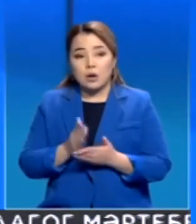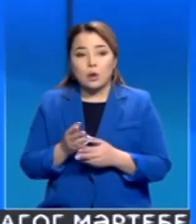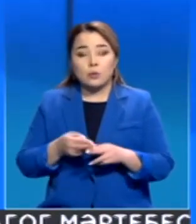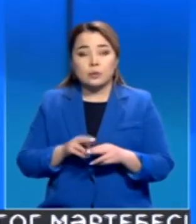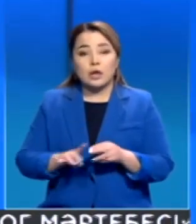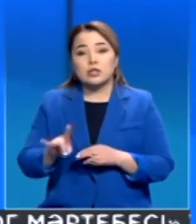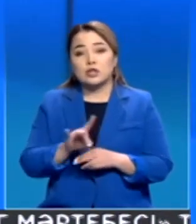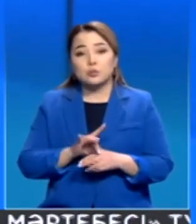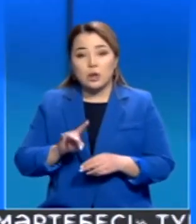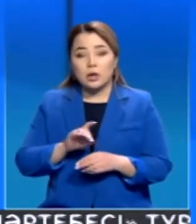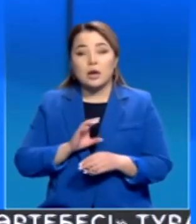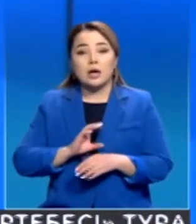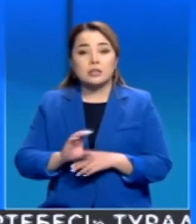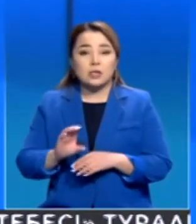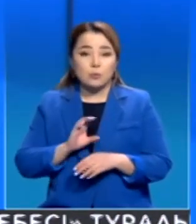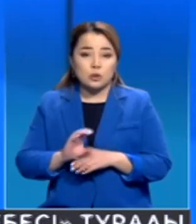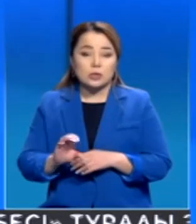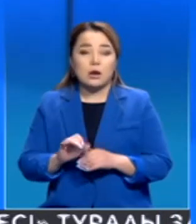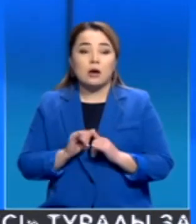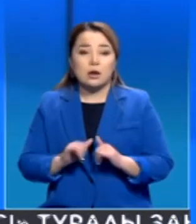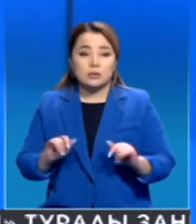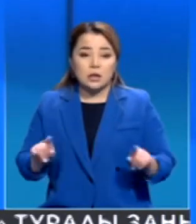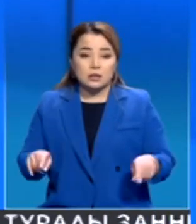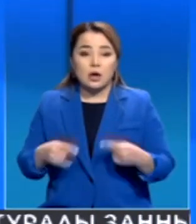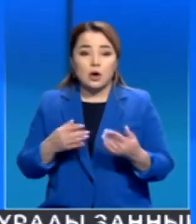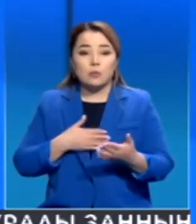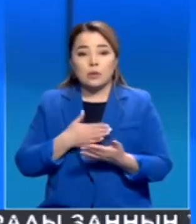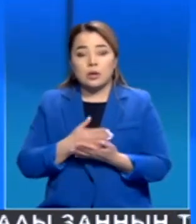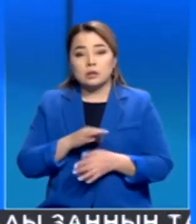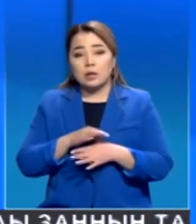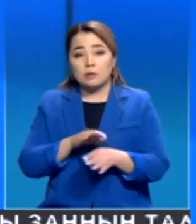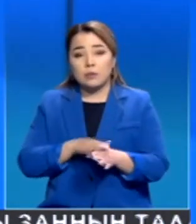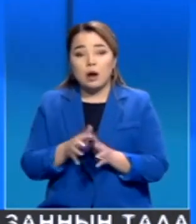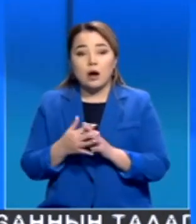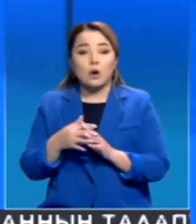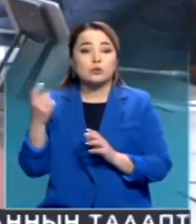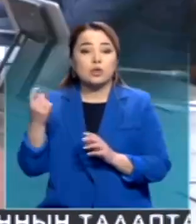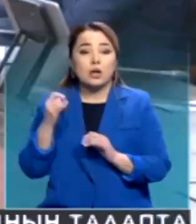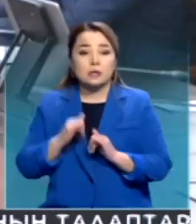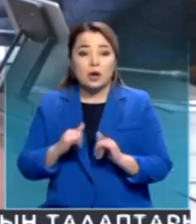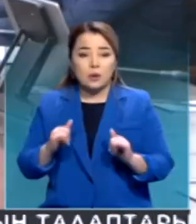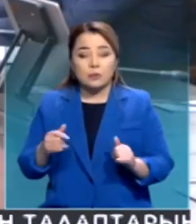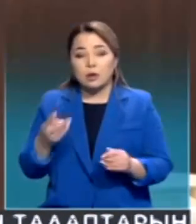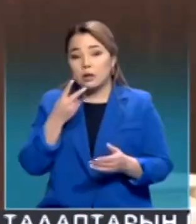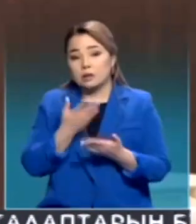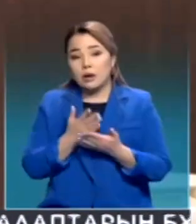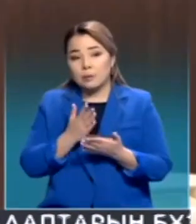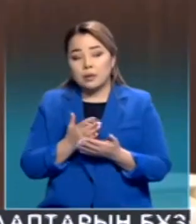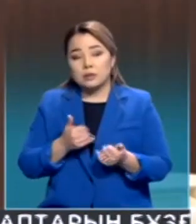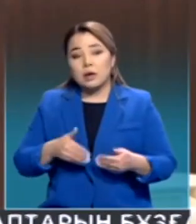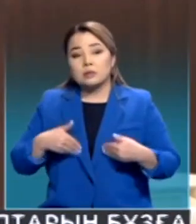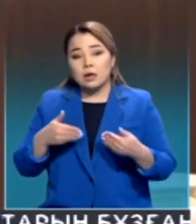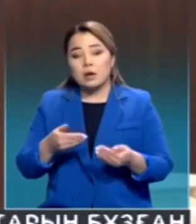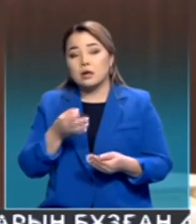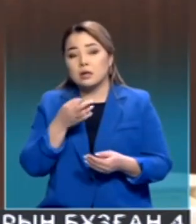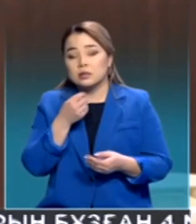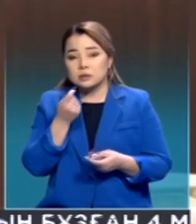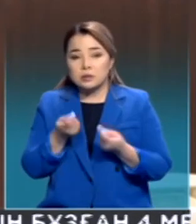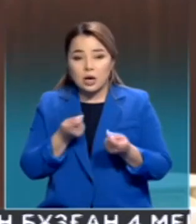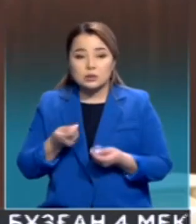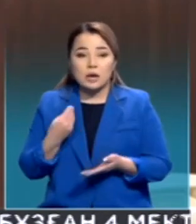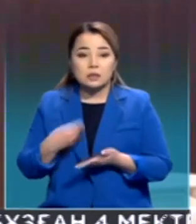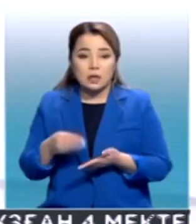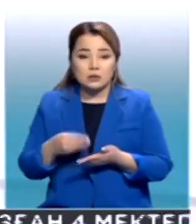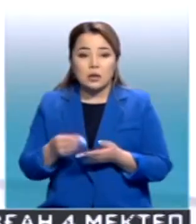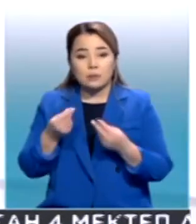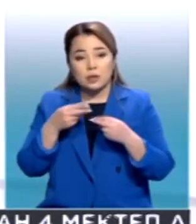Бұл республиканың экспорттық әлеуетін едәуір арттыруға септігін тигізеді. Ауыл шаруашылығын дамыту жайы қаралған кеңесте тұқым сатып алуды субсидиялау